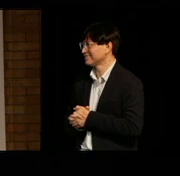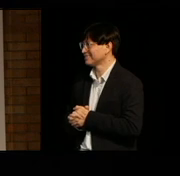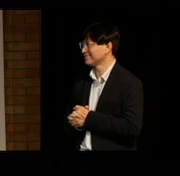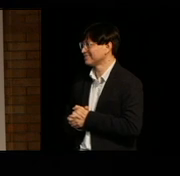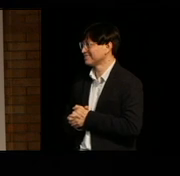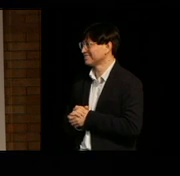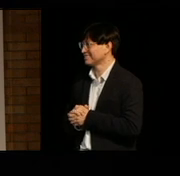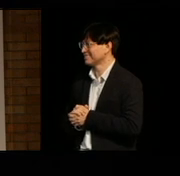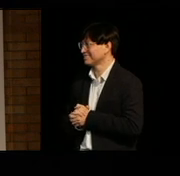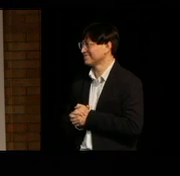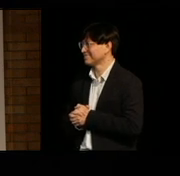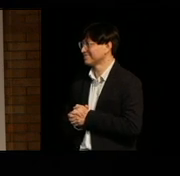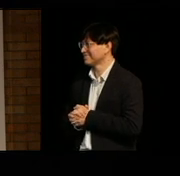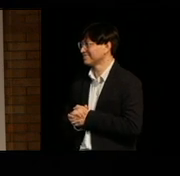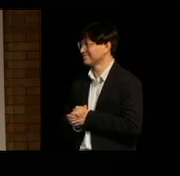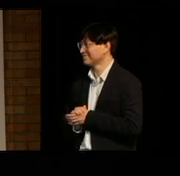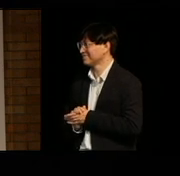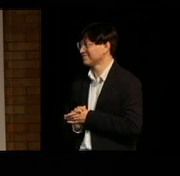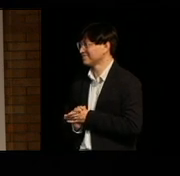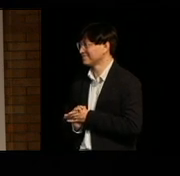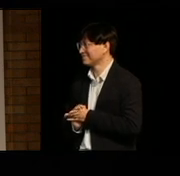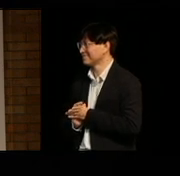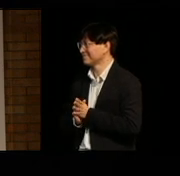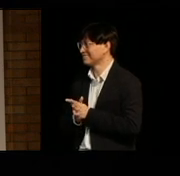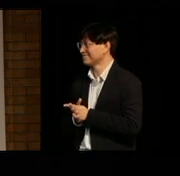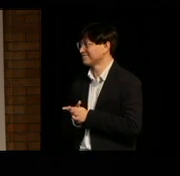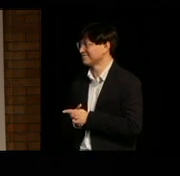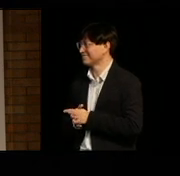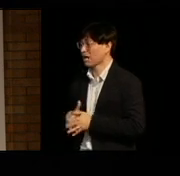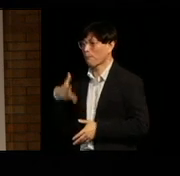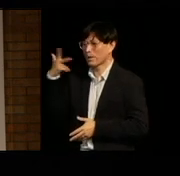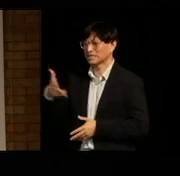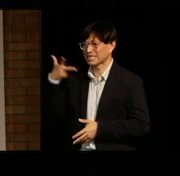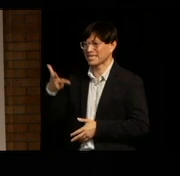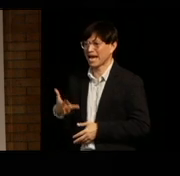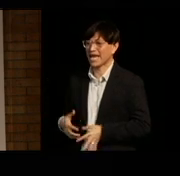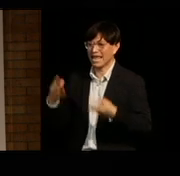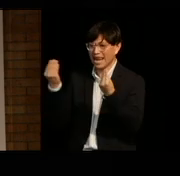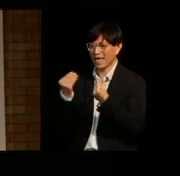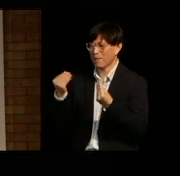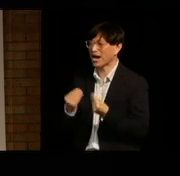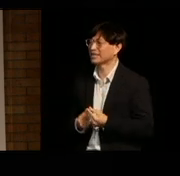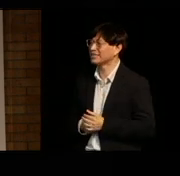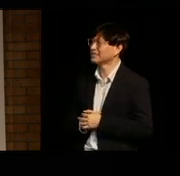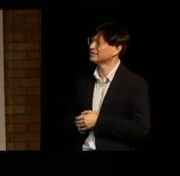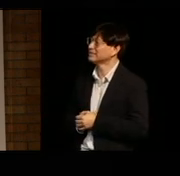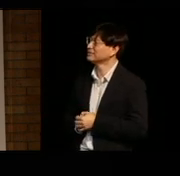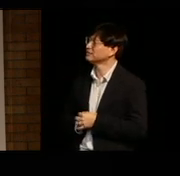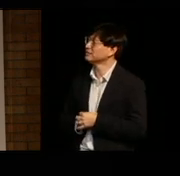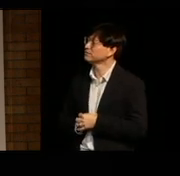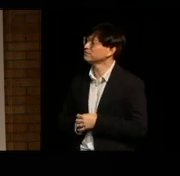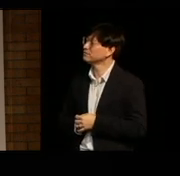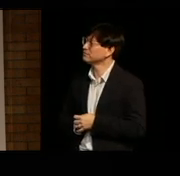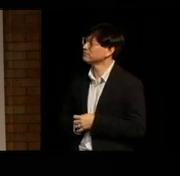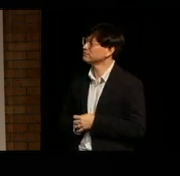e e questo Poi magari tu mi devi segna' ho capito Non ho le mani Cioè non è che posso va bene